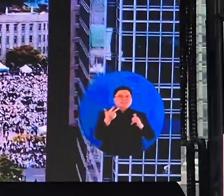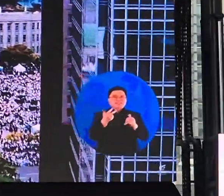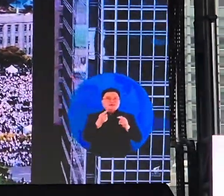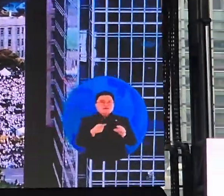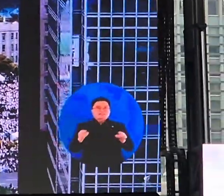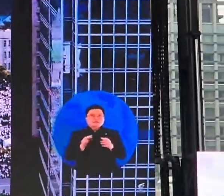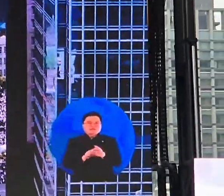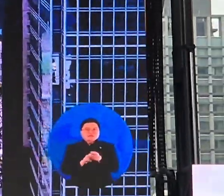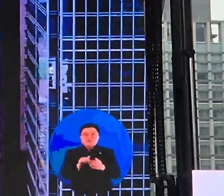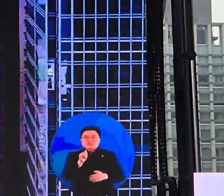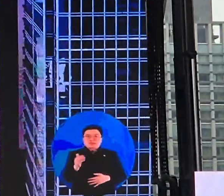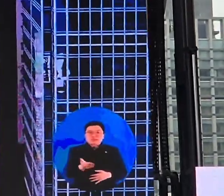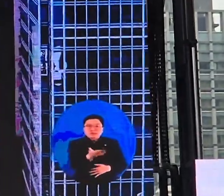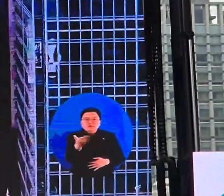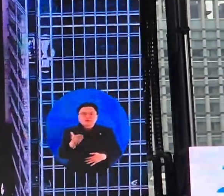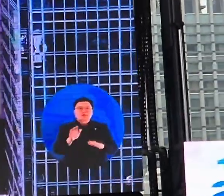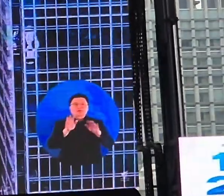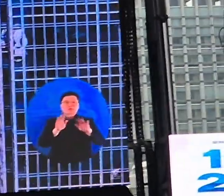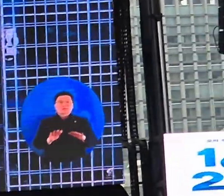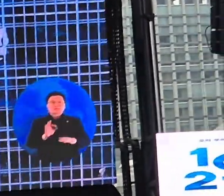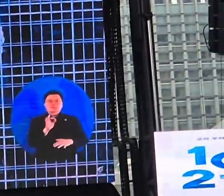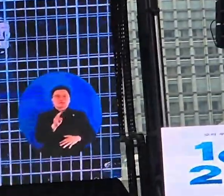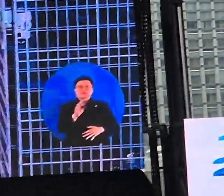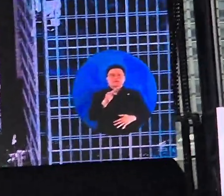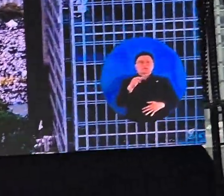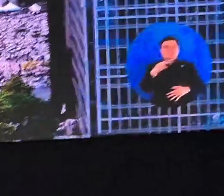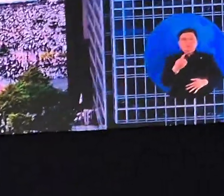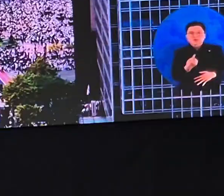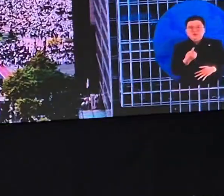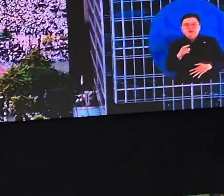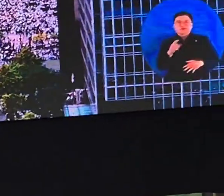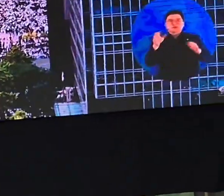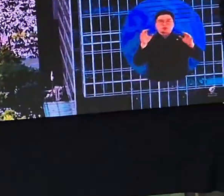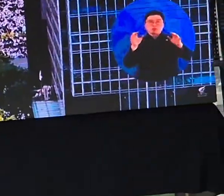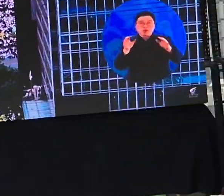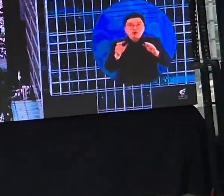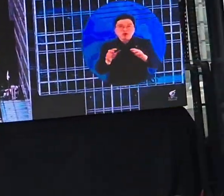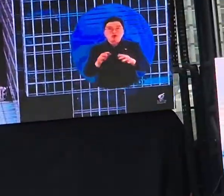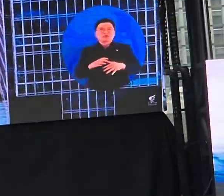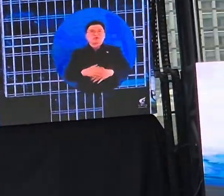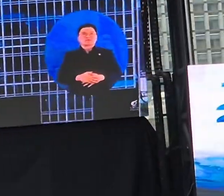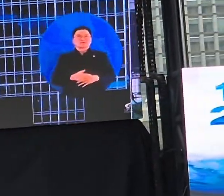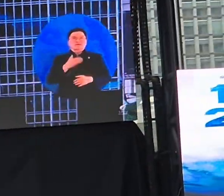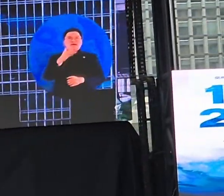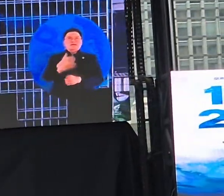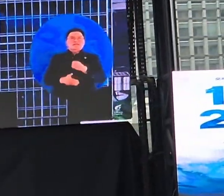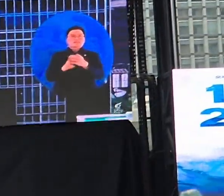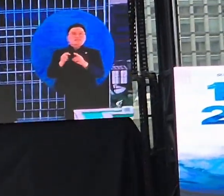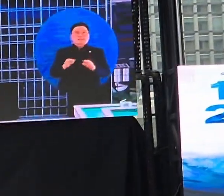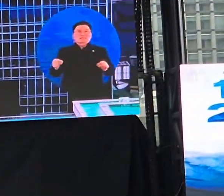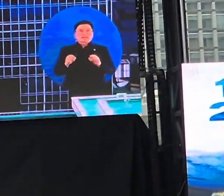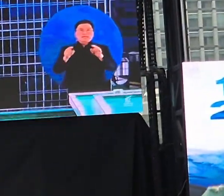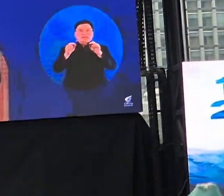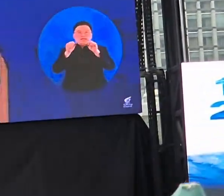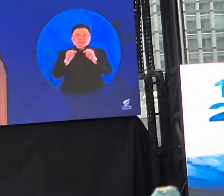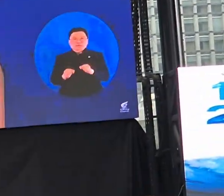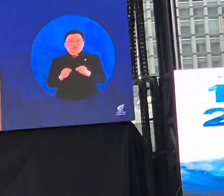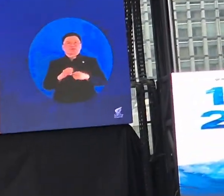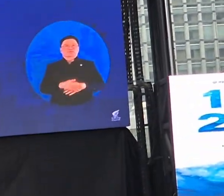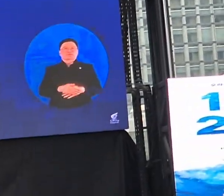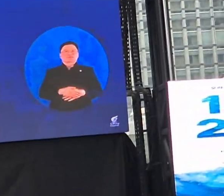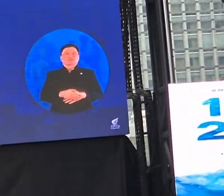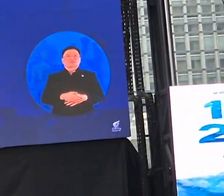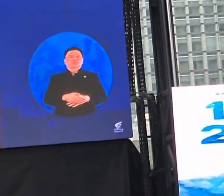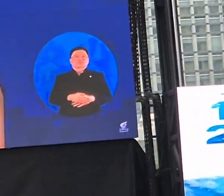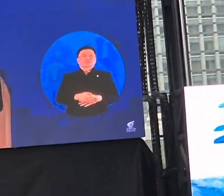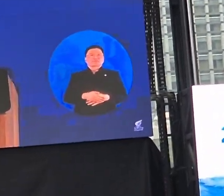여러분 오늘 여기 모인 우리만 이곳에 있는 것이 아니에요. 하나님이 함께 하시고 여기